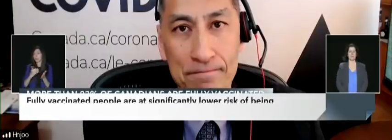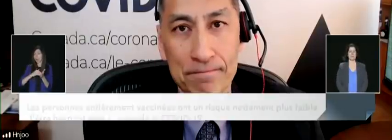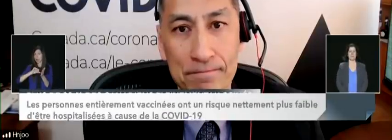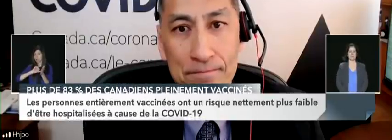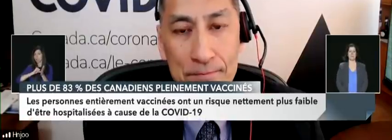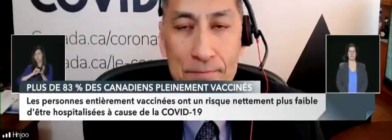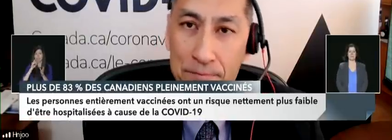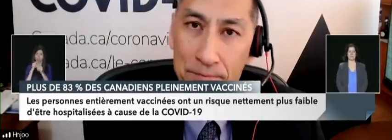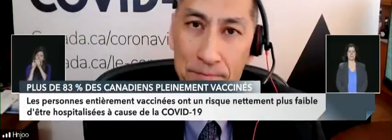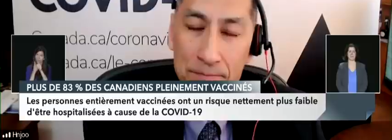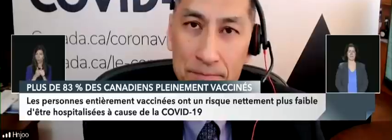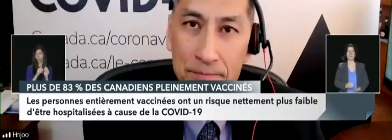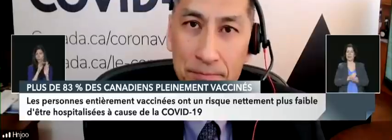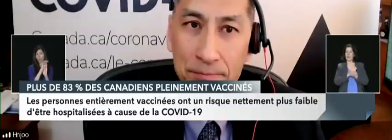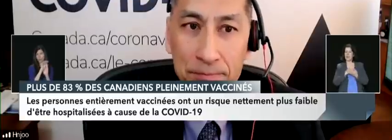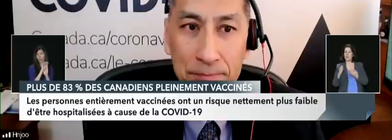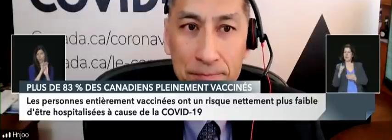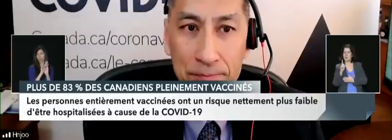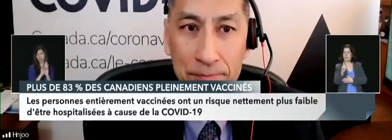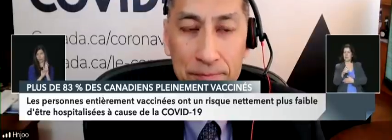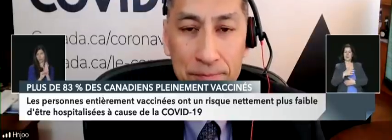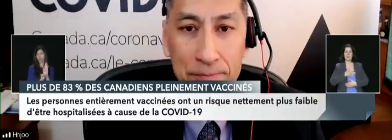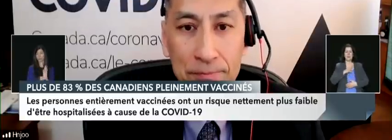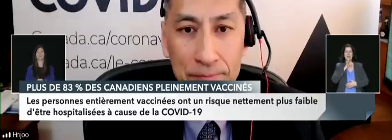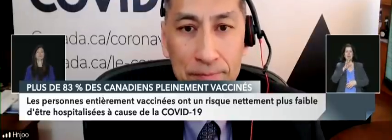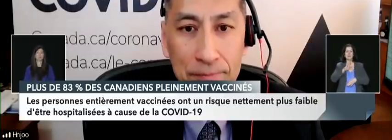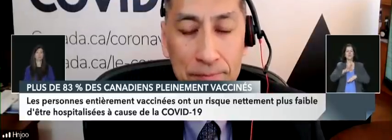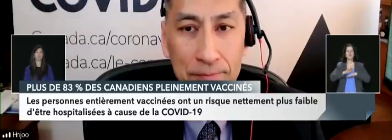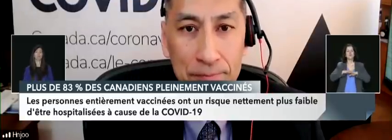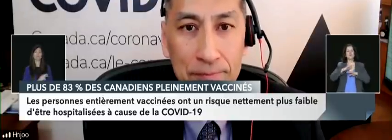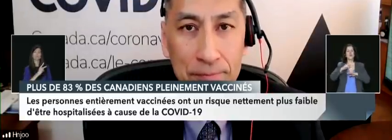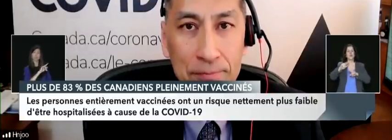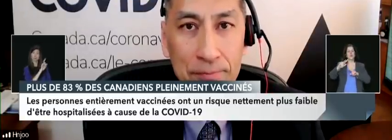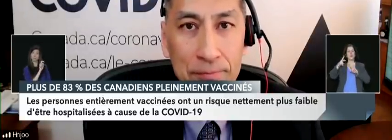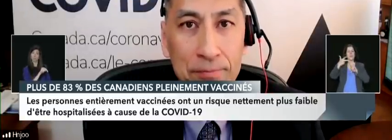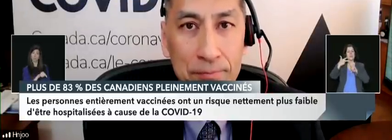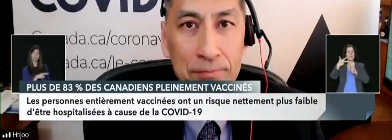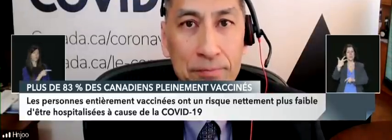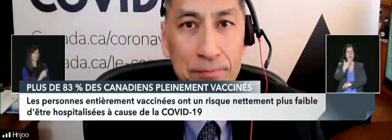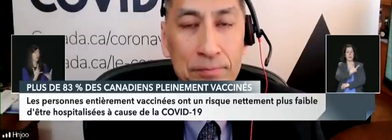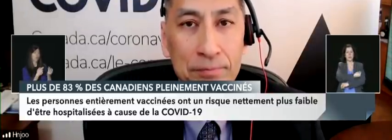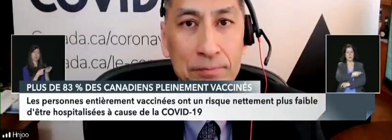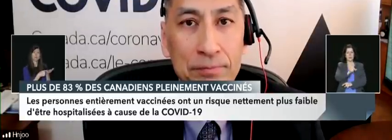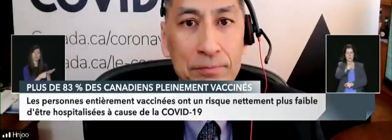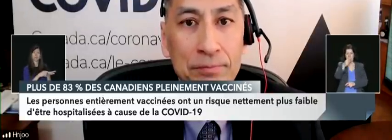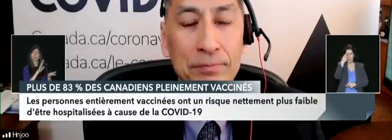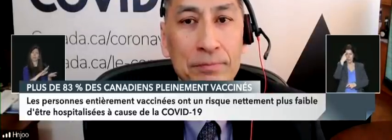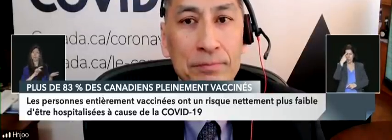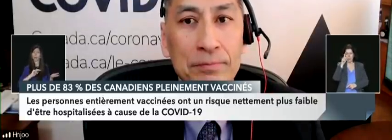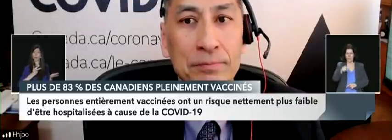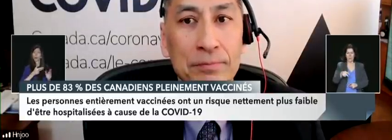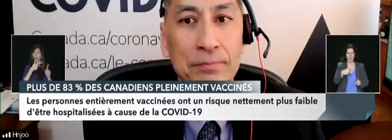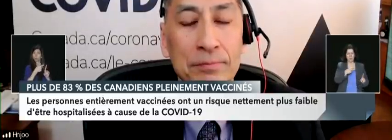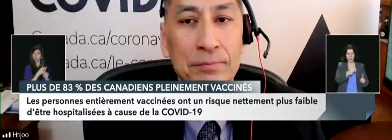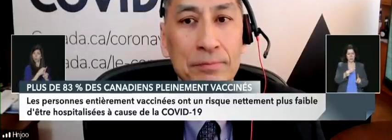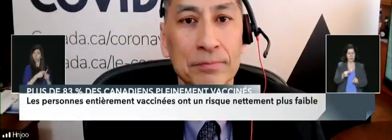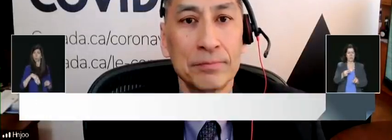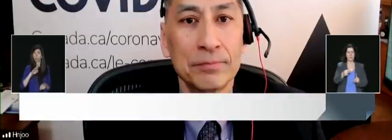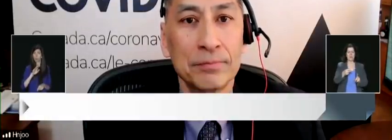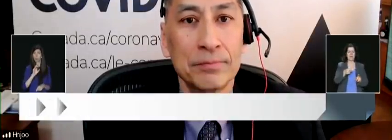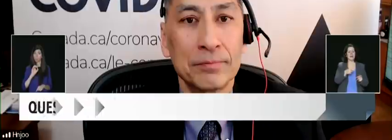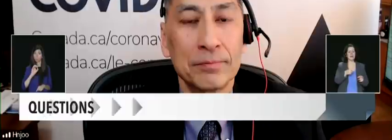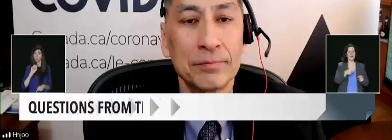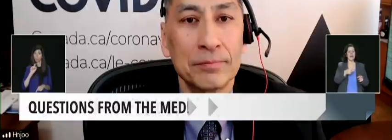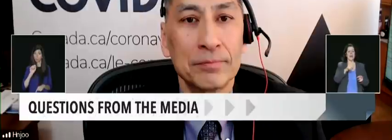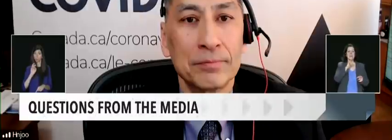En suivi, j'aimerais parler de la dose de rappel, la troisième dose. Selon vous, est-ce qu'il faut l'administrer aux gens qui ont contracté la COVID-19 dès la fin